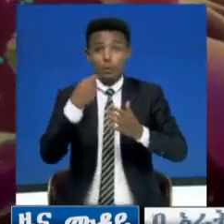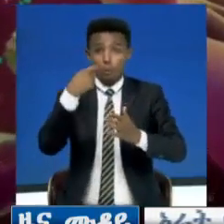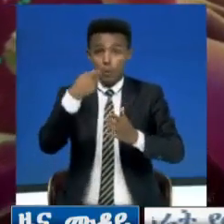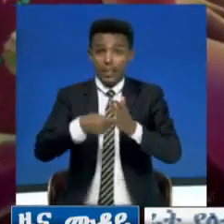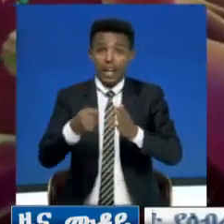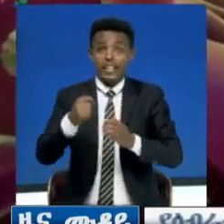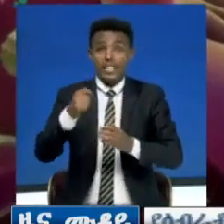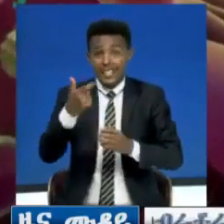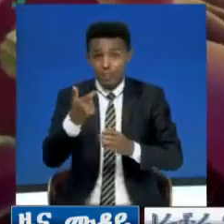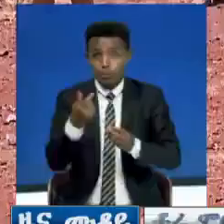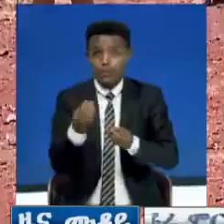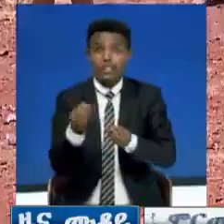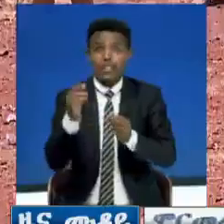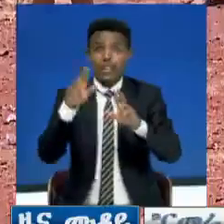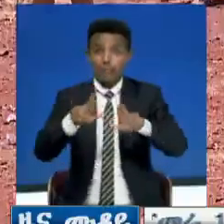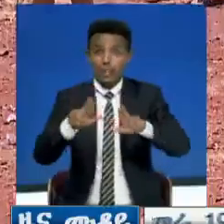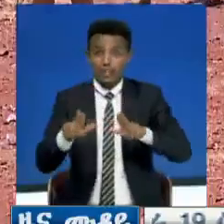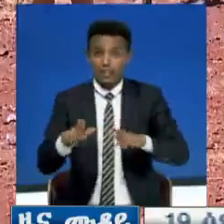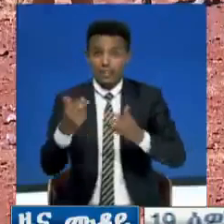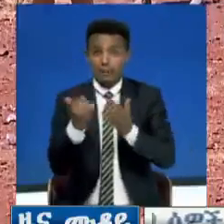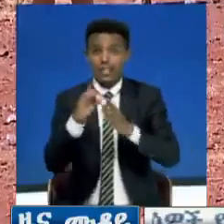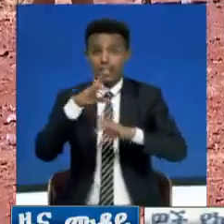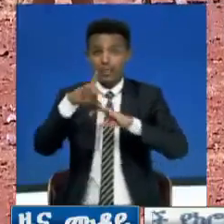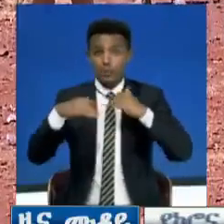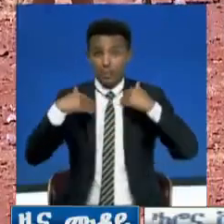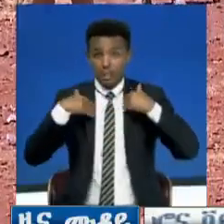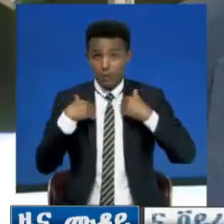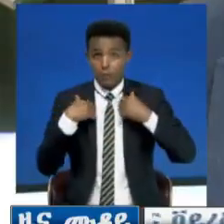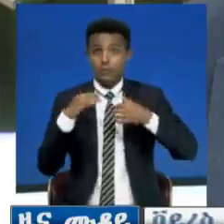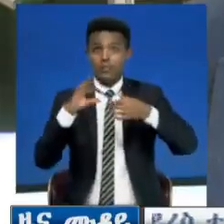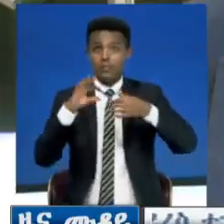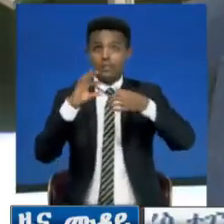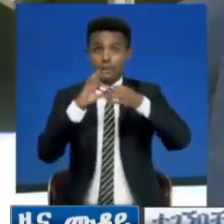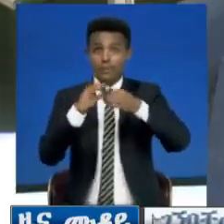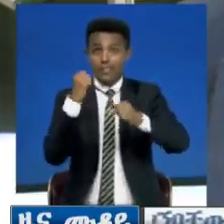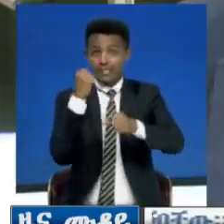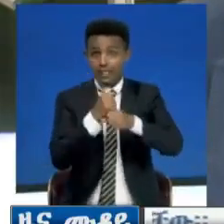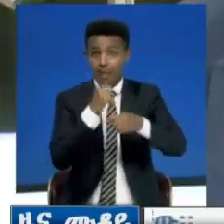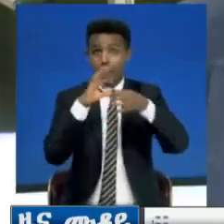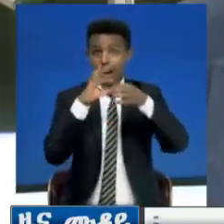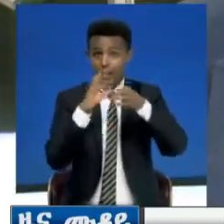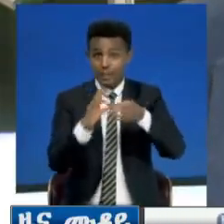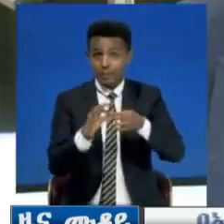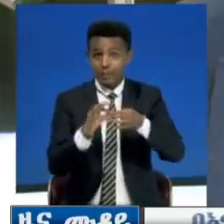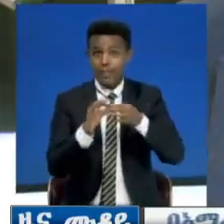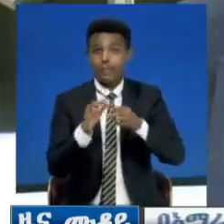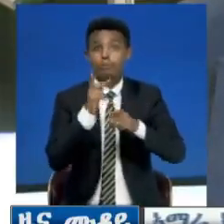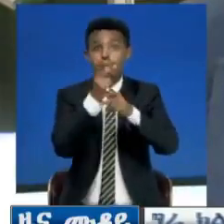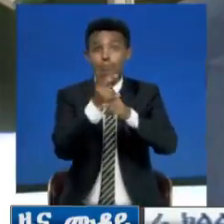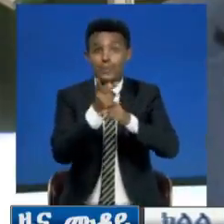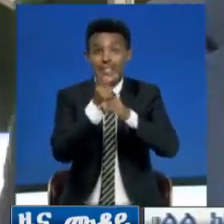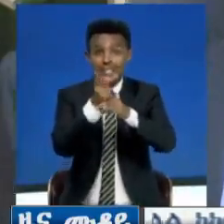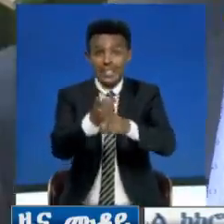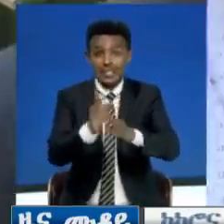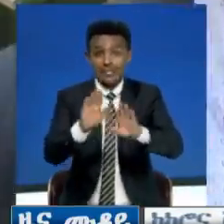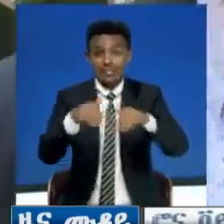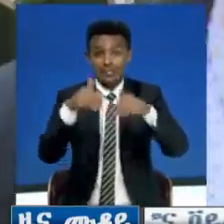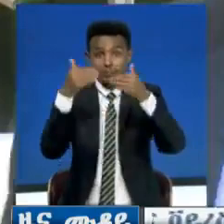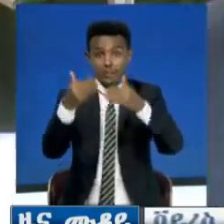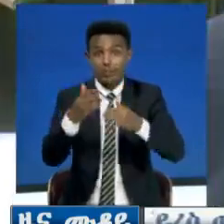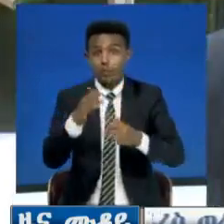ለማረጋጋት በክልሉ ውስጥ ለሚገኙ ህብረት ስራ ማህበራት ብድር እየተመቻቸ መሆኑን ተናግረዋል። ወደ 116